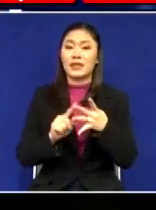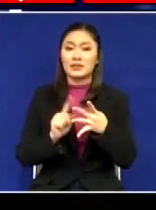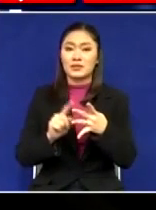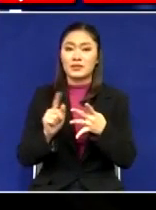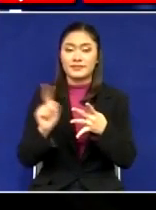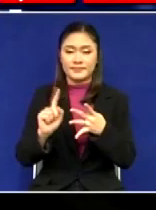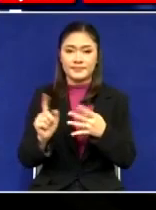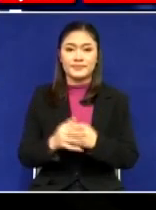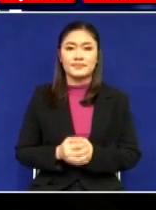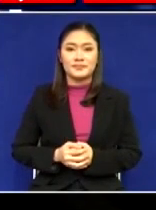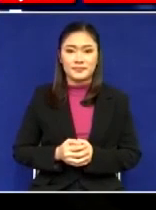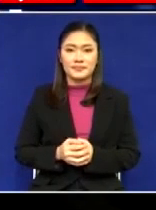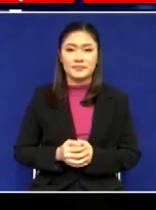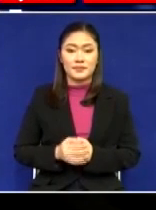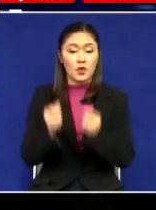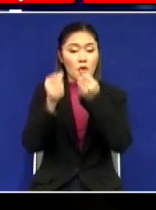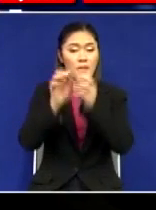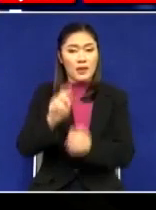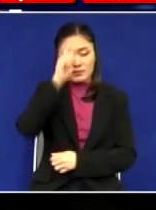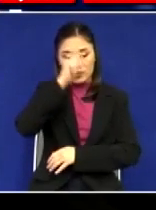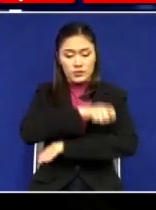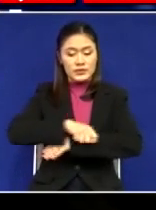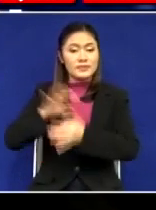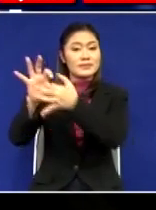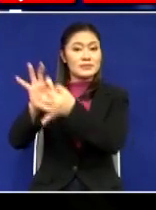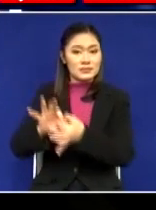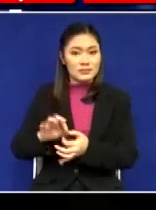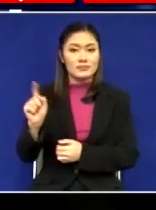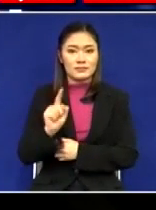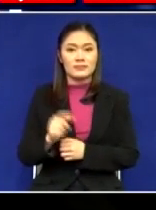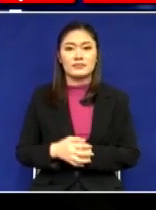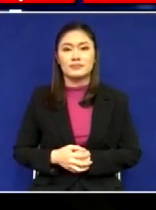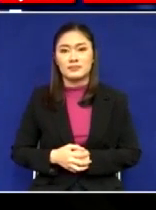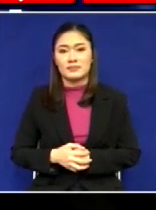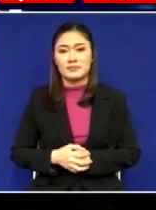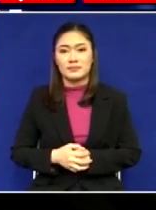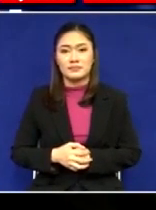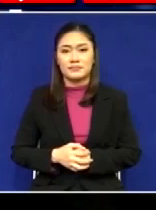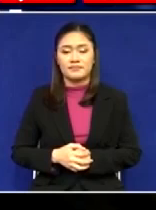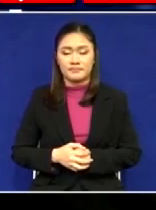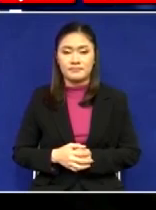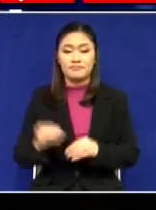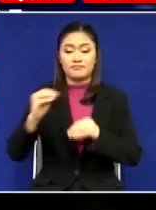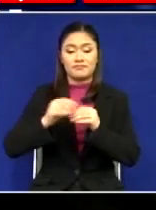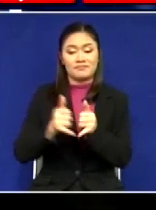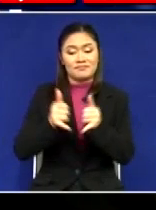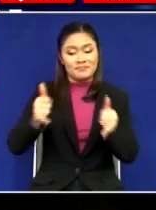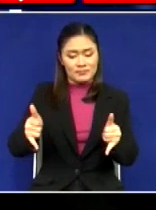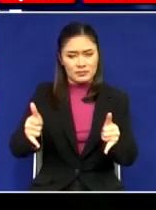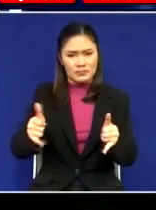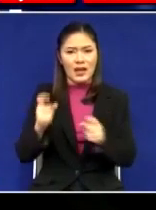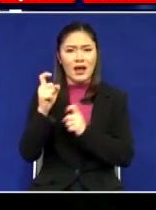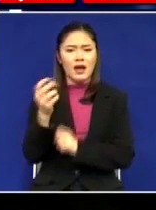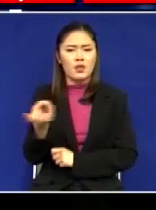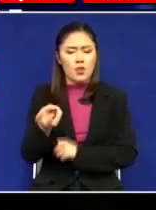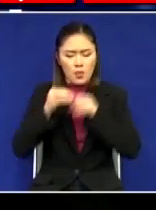ก็คือการเอาการออกแบบทางวิศวกรรมเนี่ยมาใช้นะครับในการที่จะเพิ่มระยะห่างระหว่างบุคคลหรือลดความเสี่ยงในการ